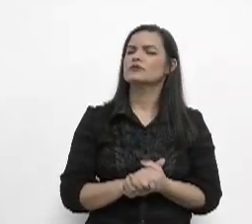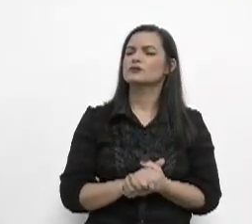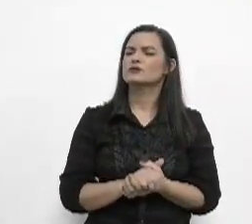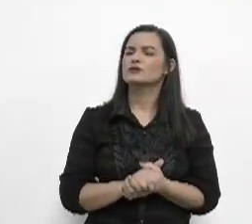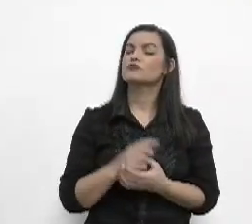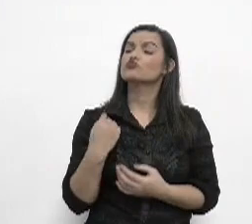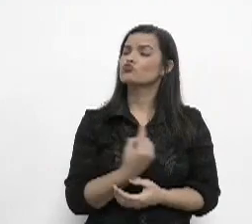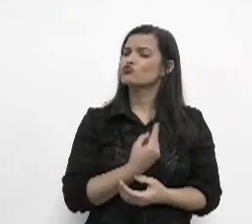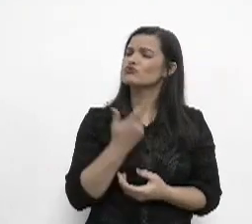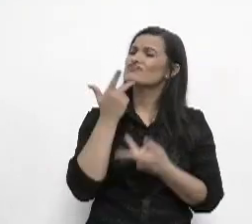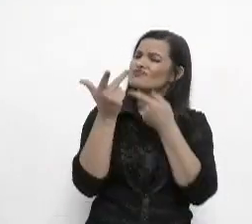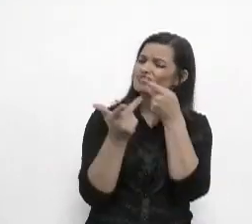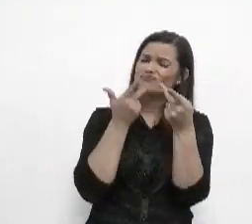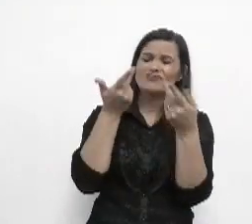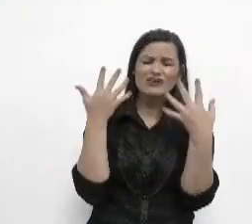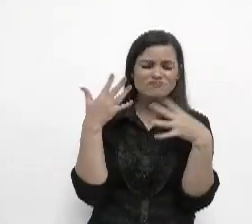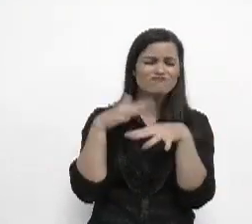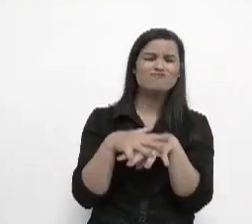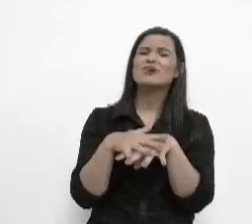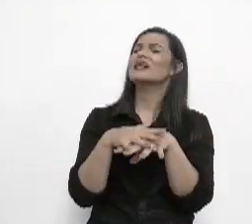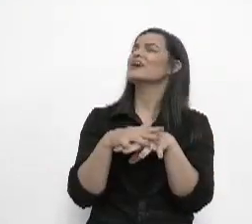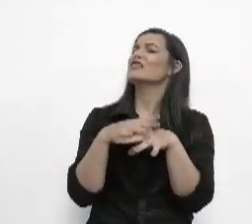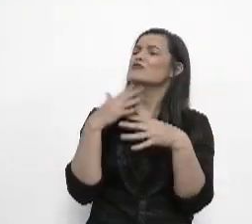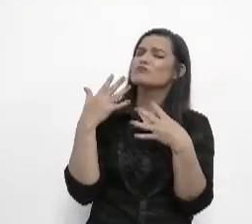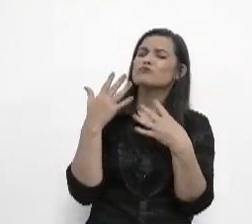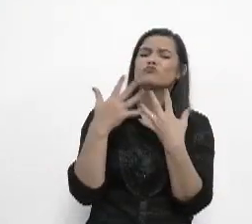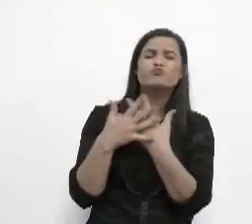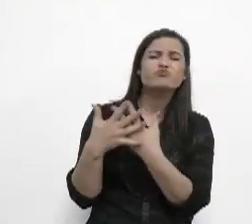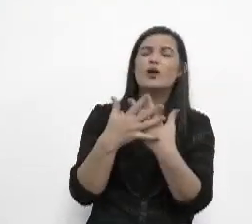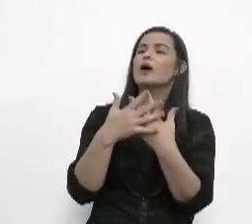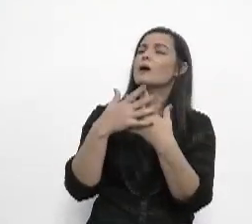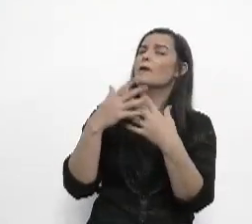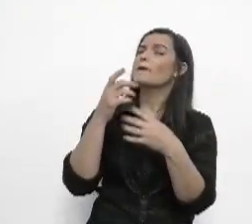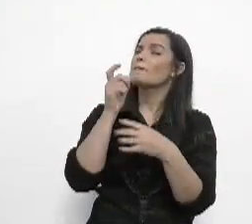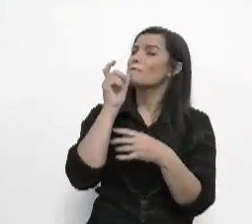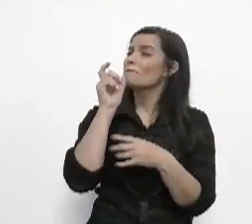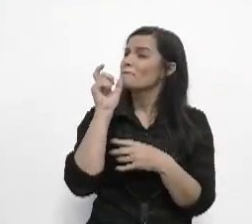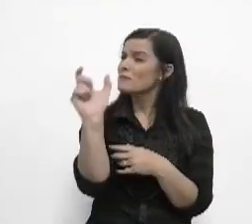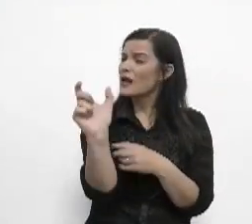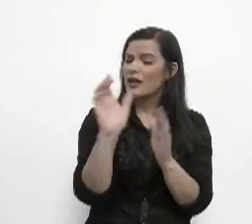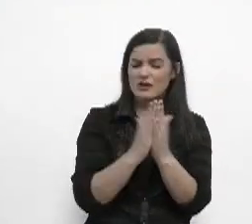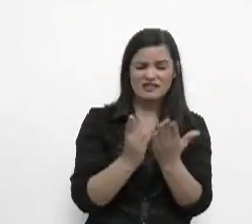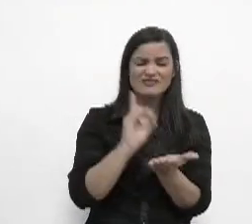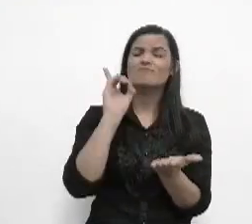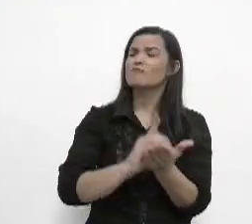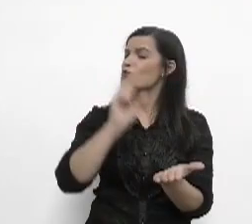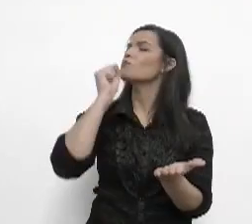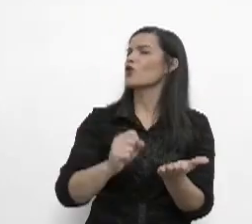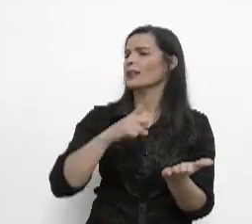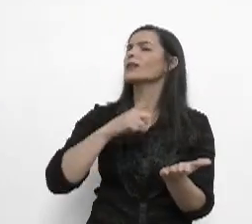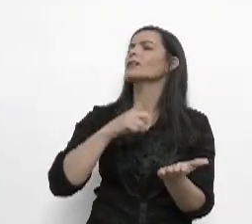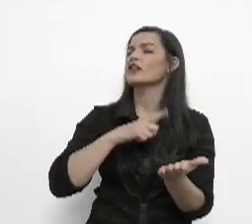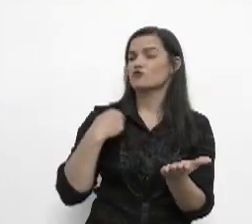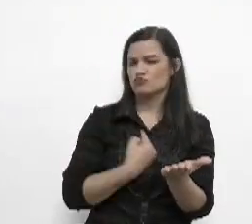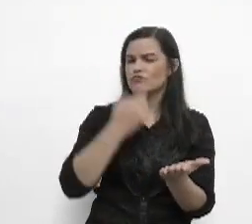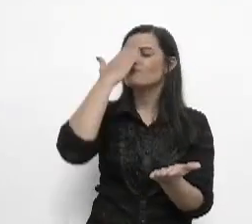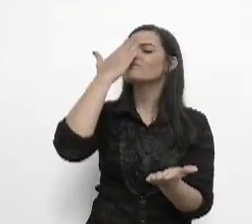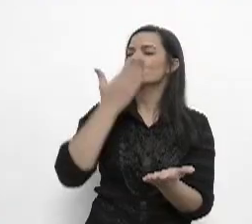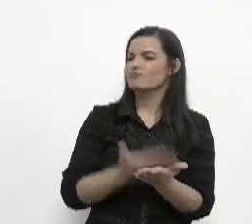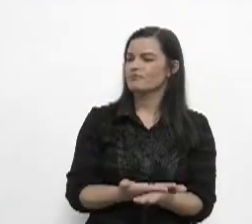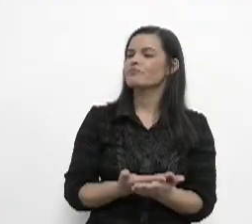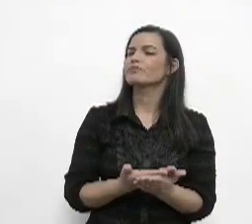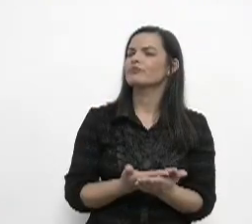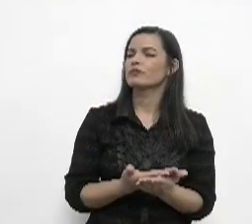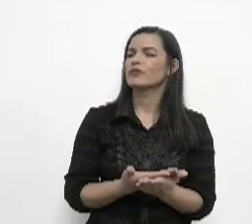믿습니다. Nós confessamos que o Teu poder possui poder, a palavra possui poder e que ela move em nosso meio. 하나님의 말씀으로 우리를